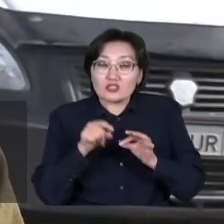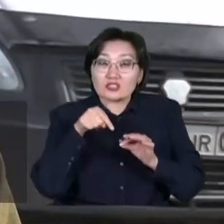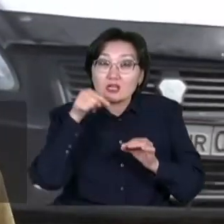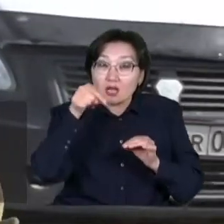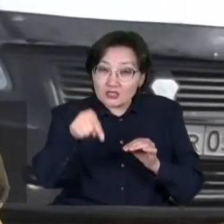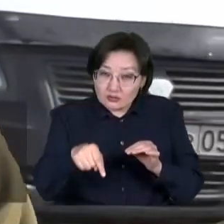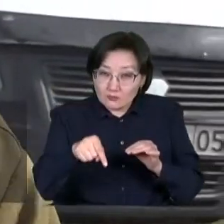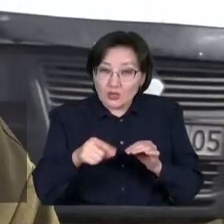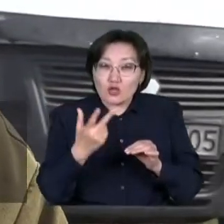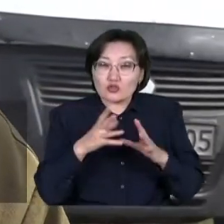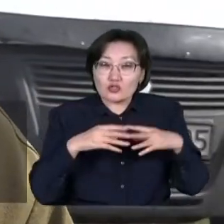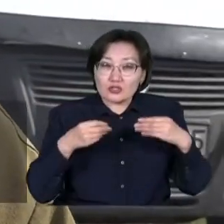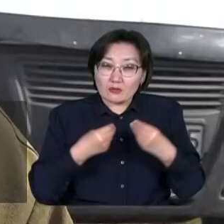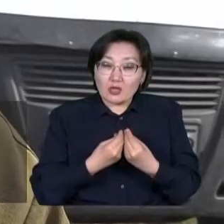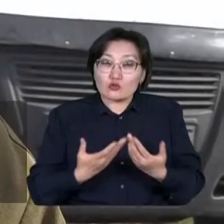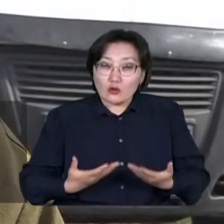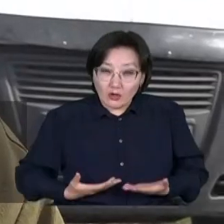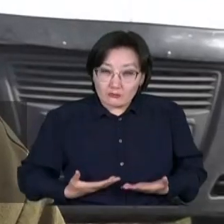өзіміз 3 семья тұрамыз біз.